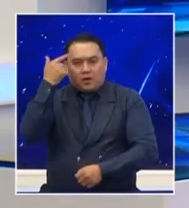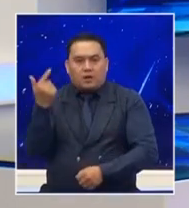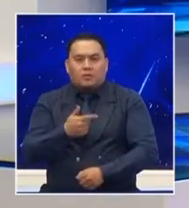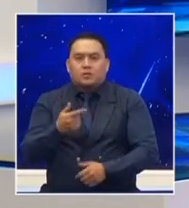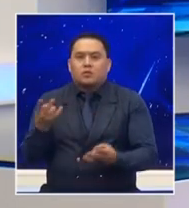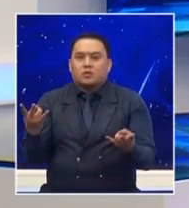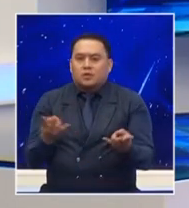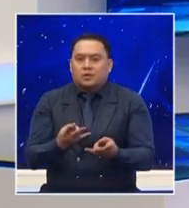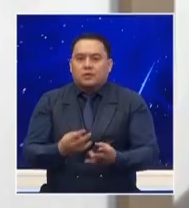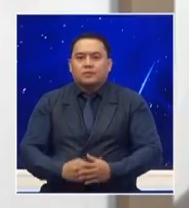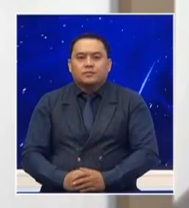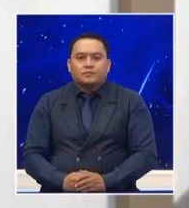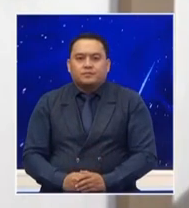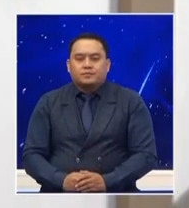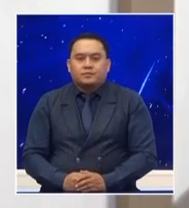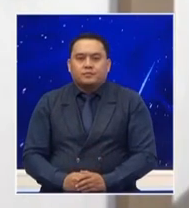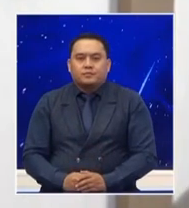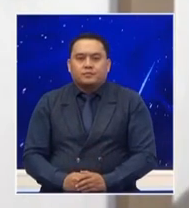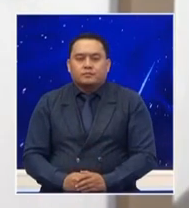керек. Бұл